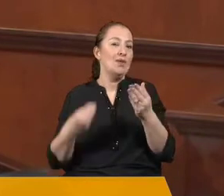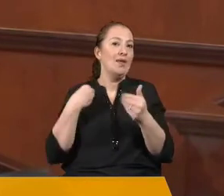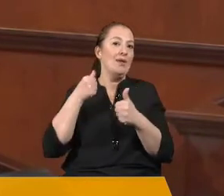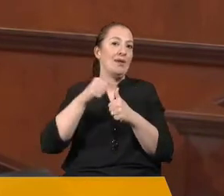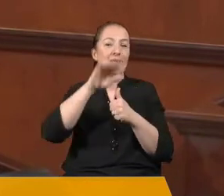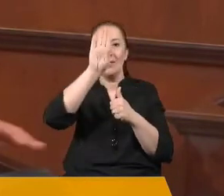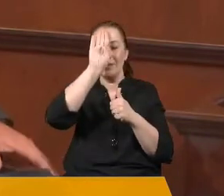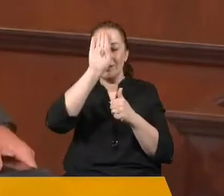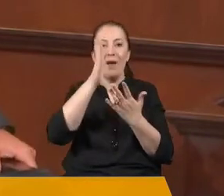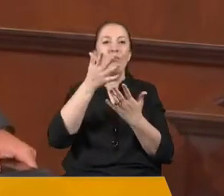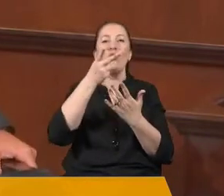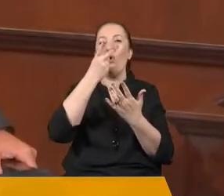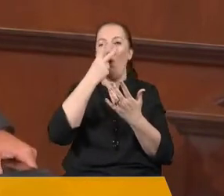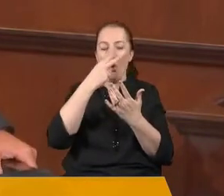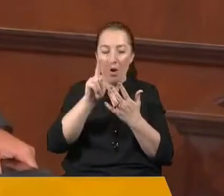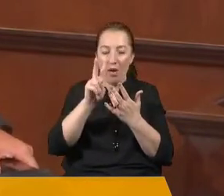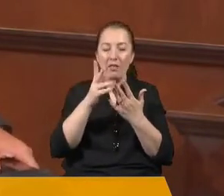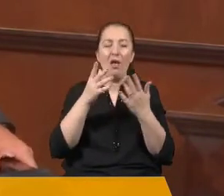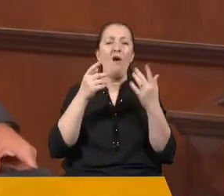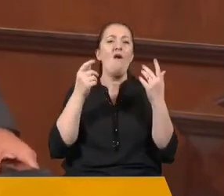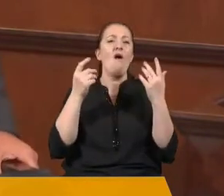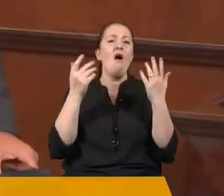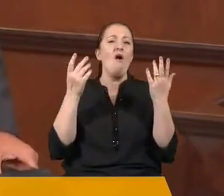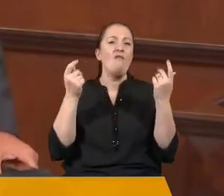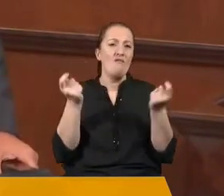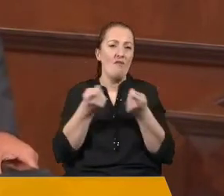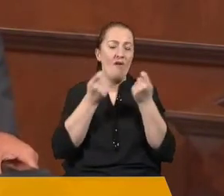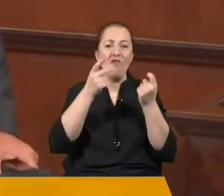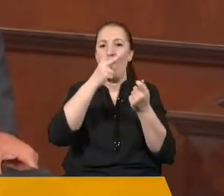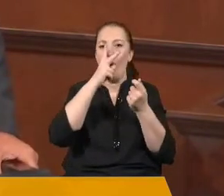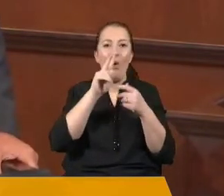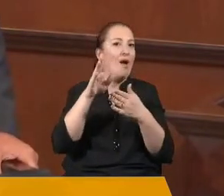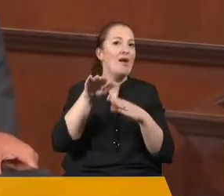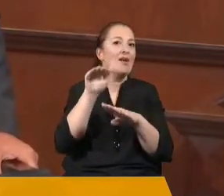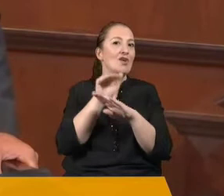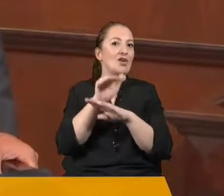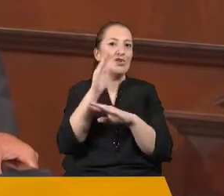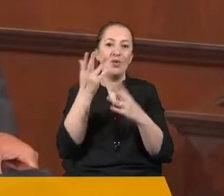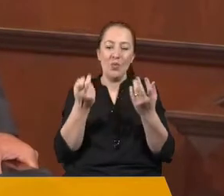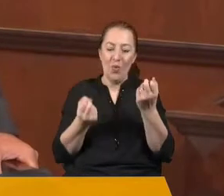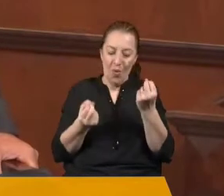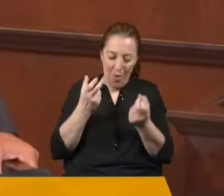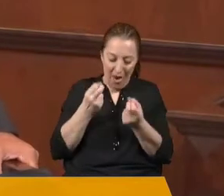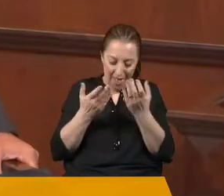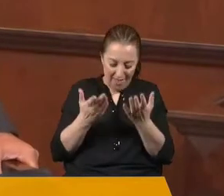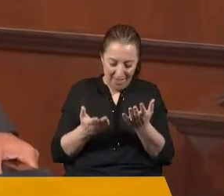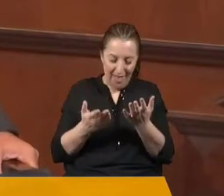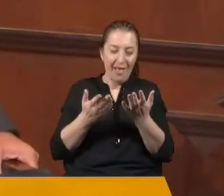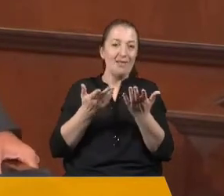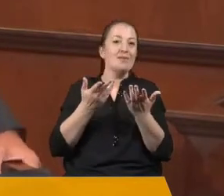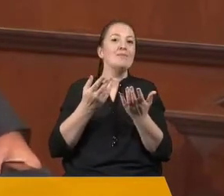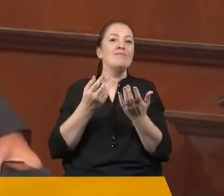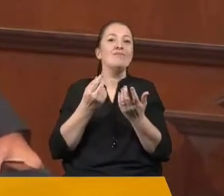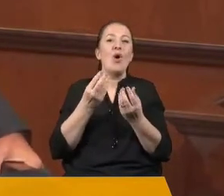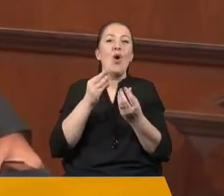İstanbul'un kırsalında halen köy hayatı yaşayan, üreten, eken,